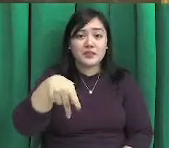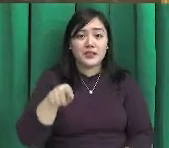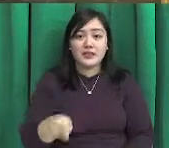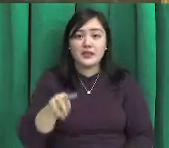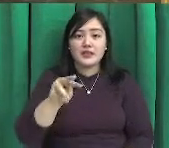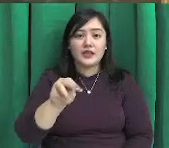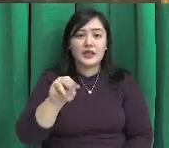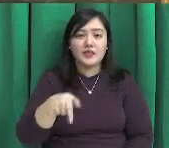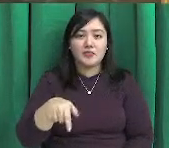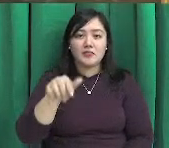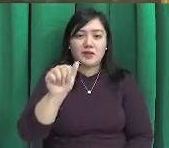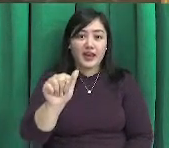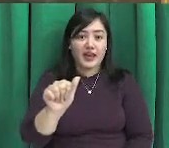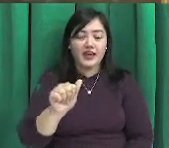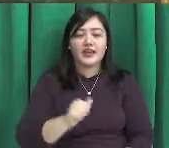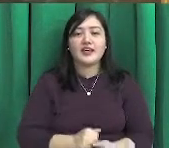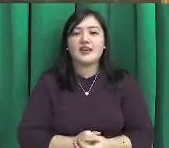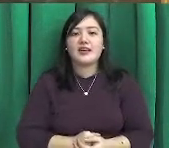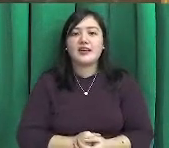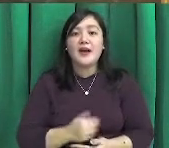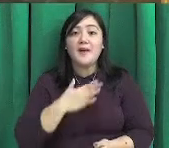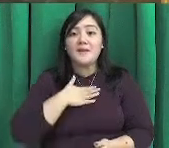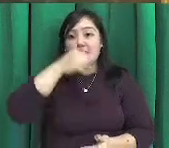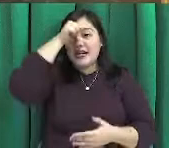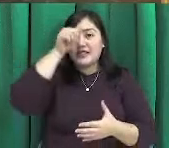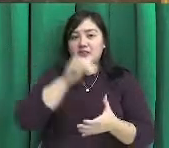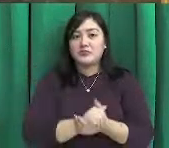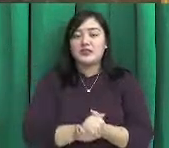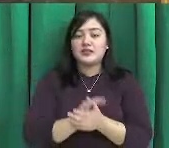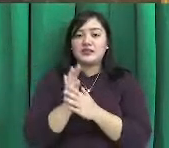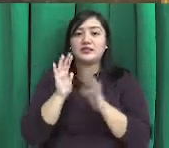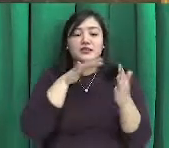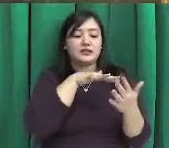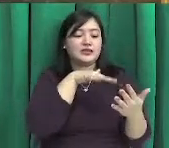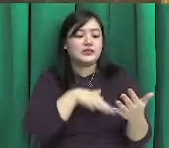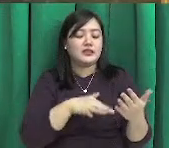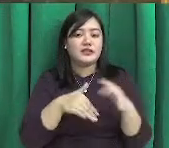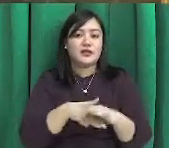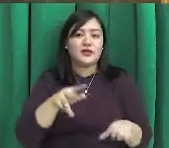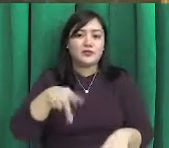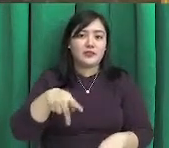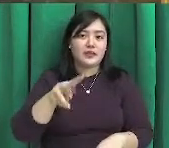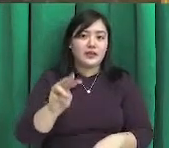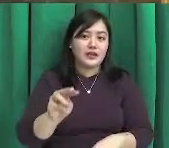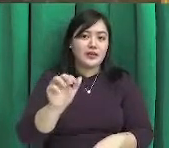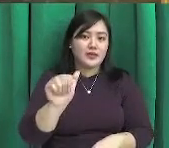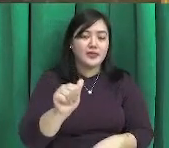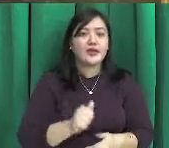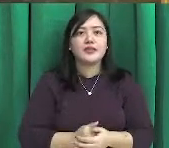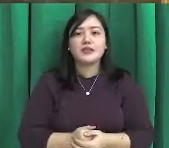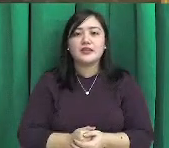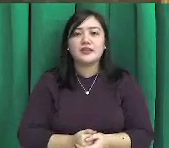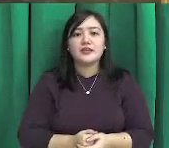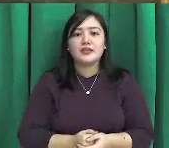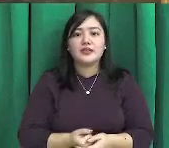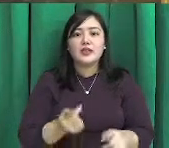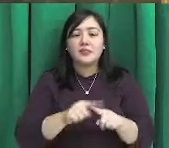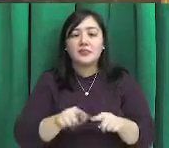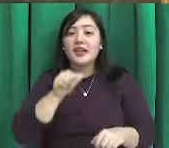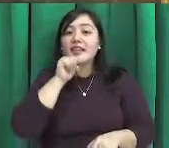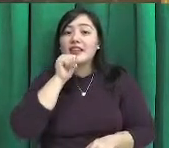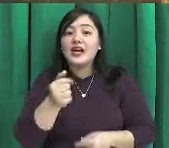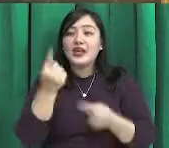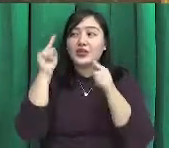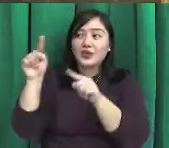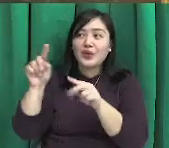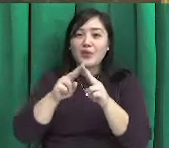nung naging kami, nagtataka ako, sabi ko, hindi ka uuwi sa inyo? Christmas, New Year, ganyan. Hindi ako sanay. Hindi, umuwi